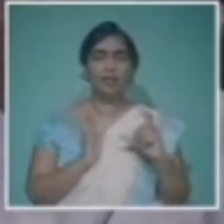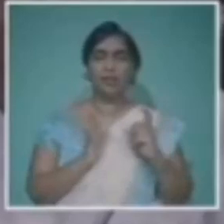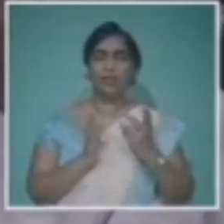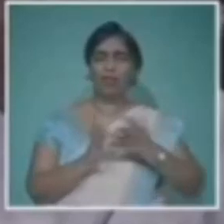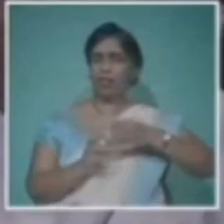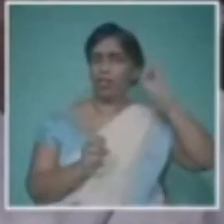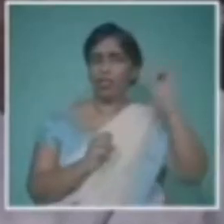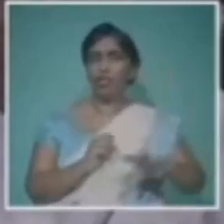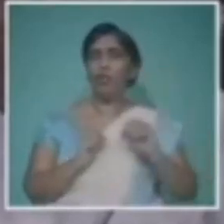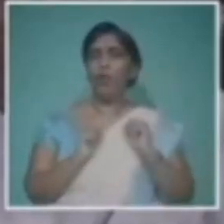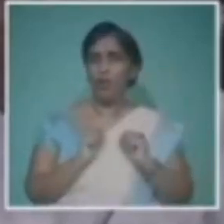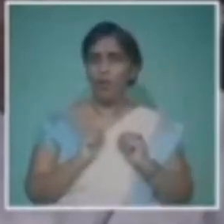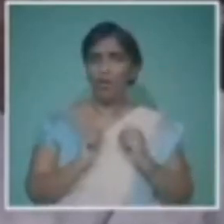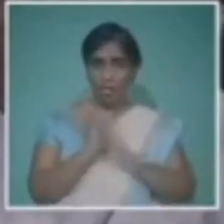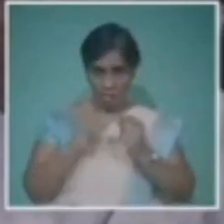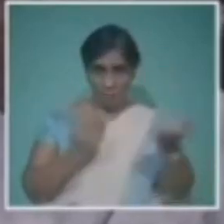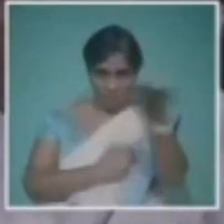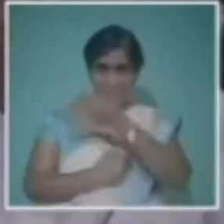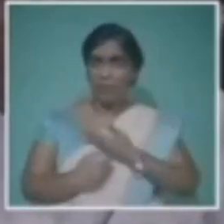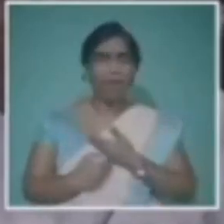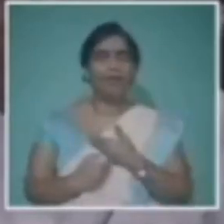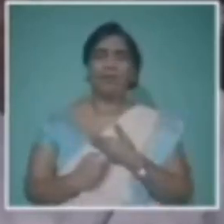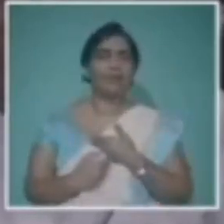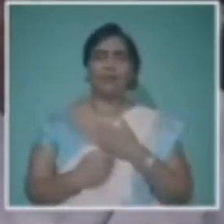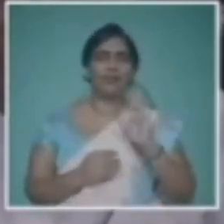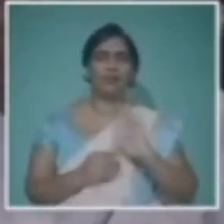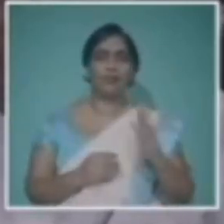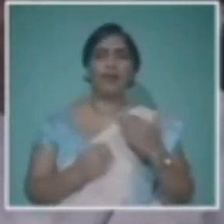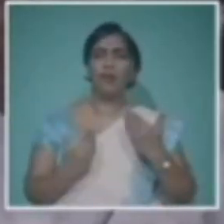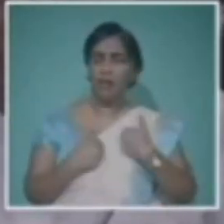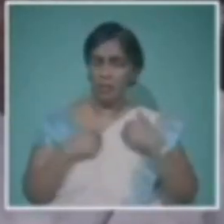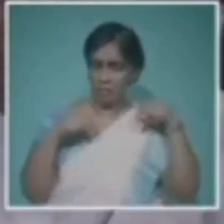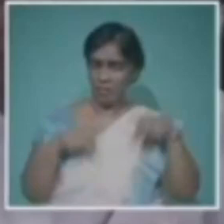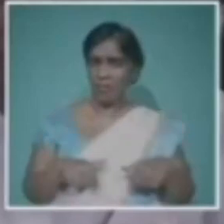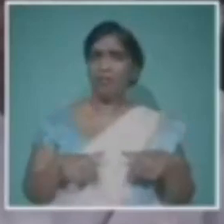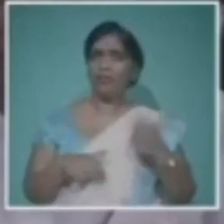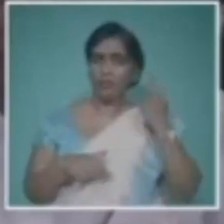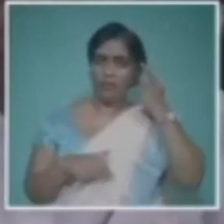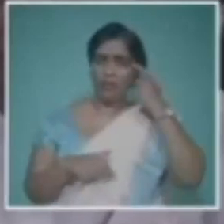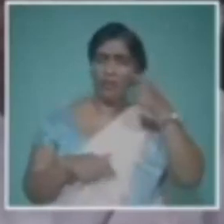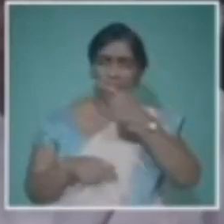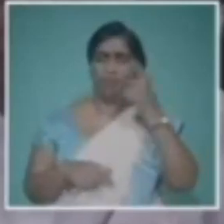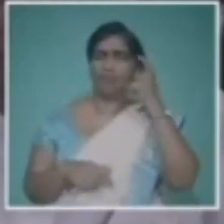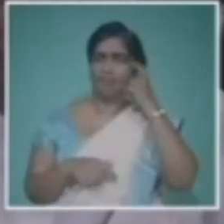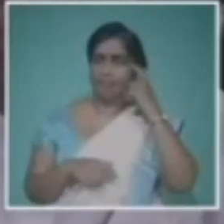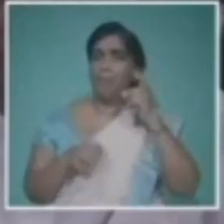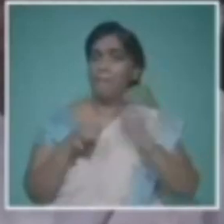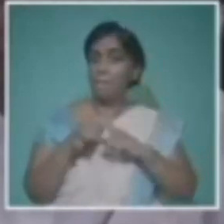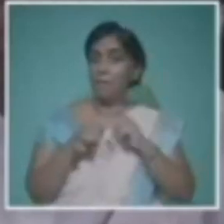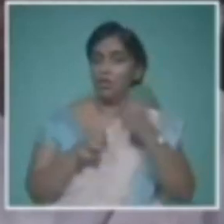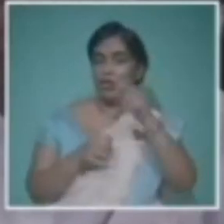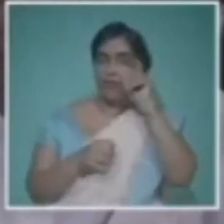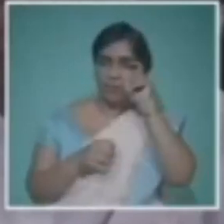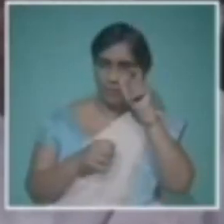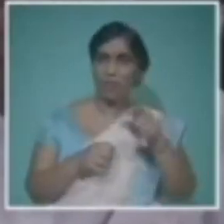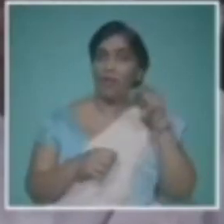ගැහුවේ කවුද? මේ මන්ත්‍රීවරුද? නෑ. එහෙනම් අපිට අද මං හිතනවා කල්පනාවෙන් මේ ප්‍රශ්න දිහා බැලිය යුතුව